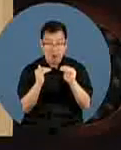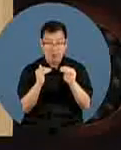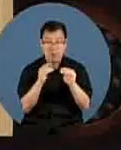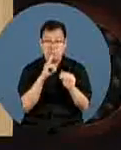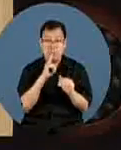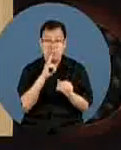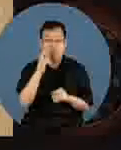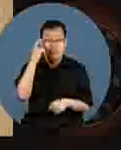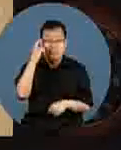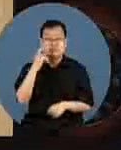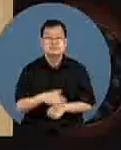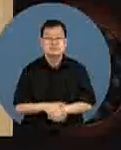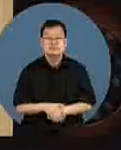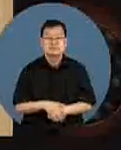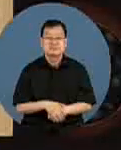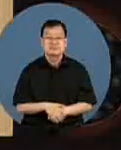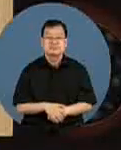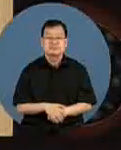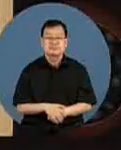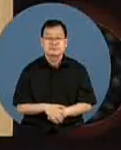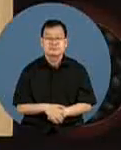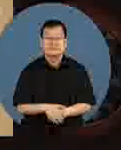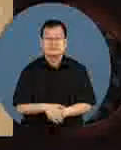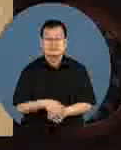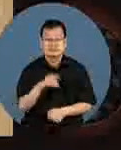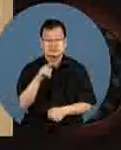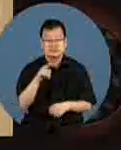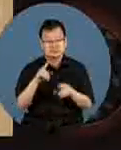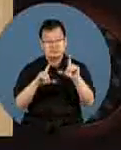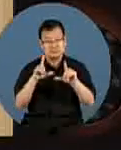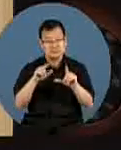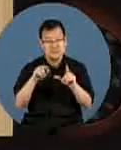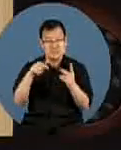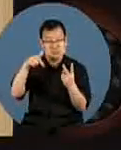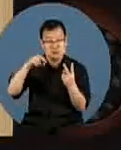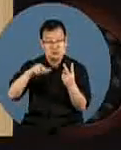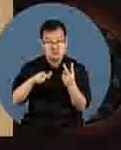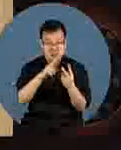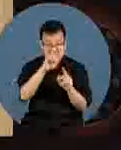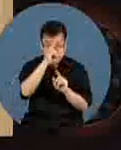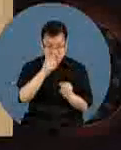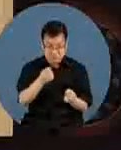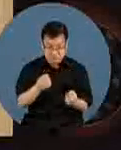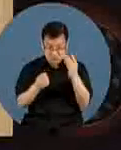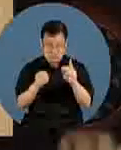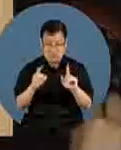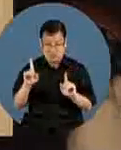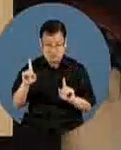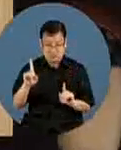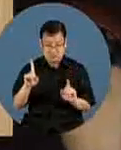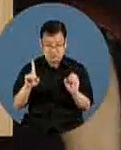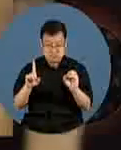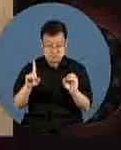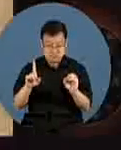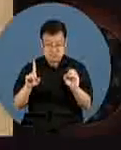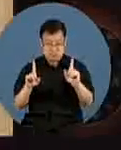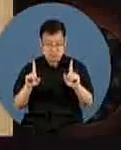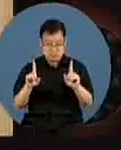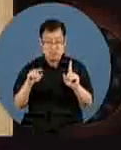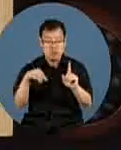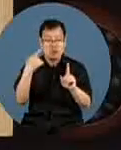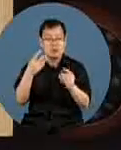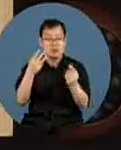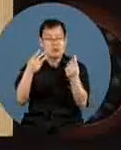자, 저기서 마무리가 완벽한데요. 보세요. 이렇게 해서 이국을 이기게 된다면 또 모르죠, 삼국이요. 당연하죠. 네. 그동안의